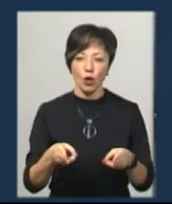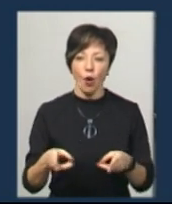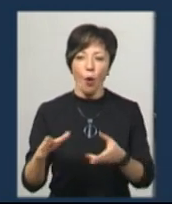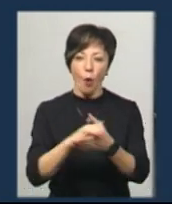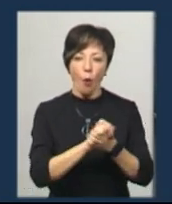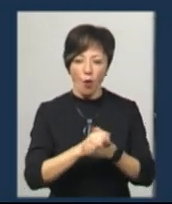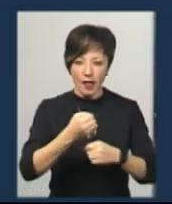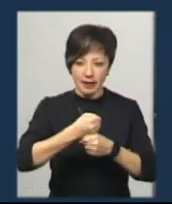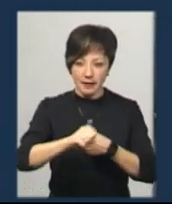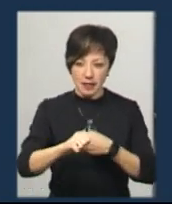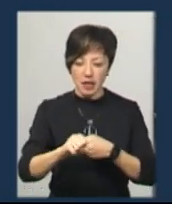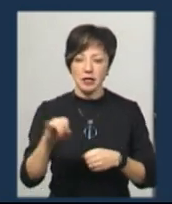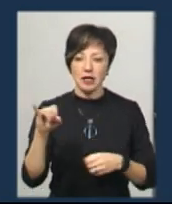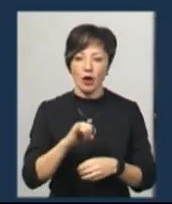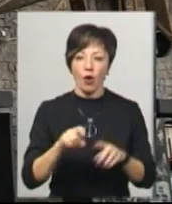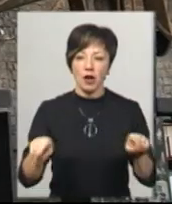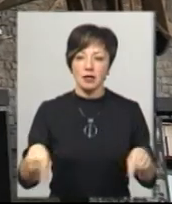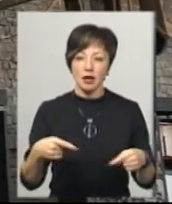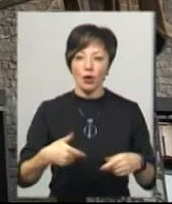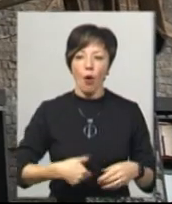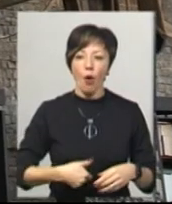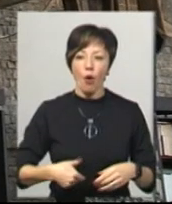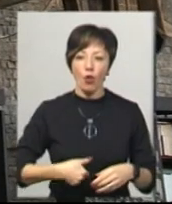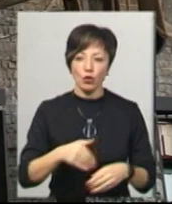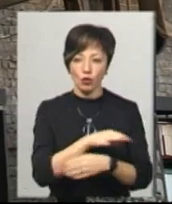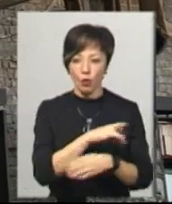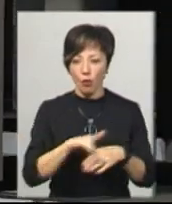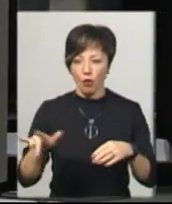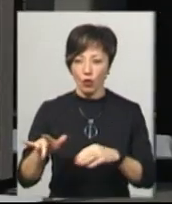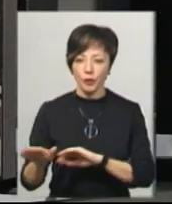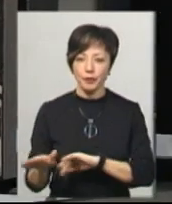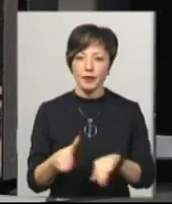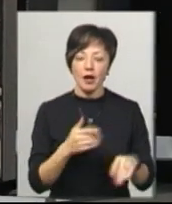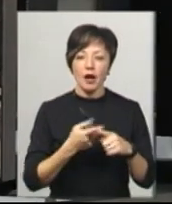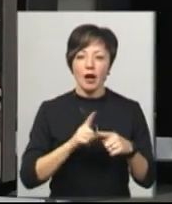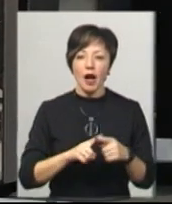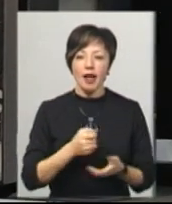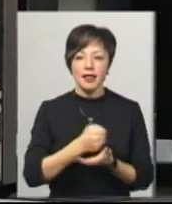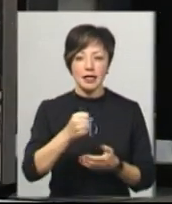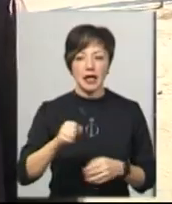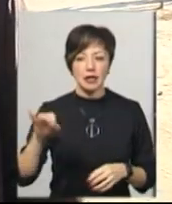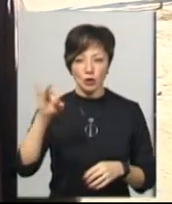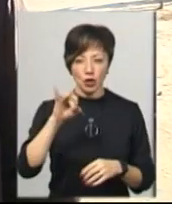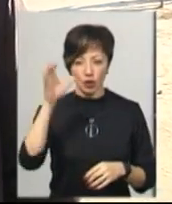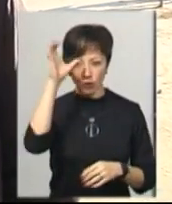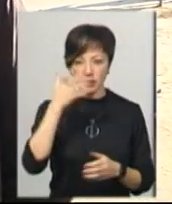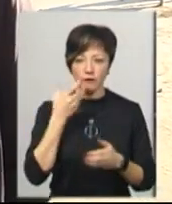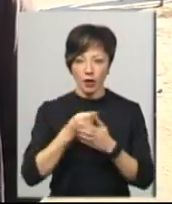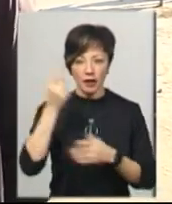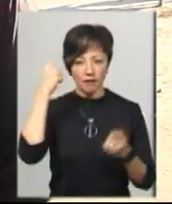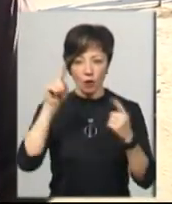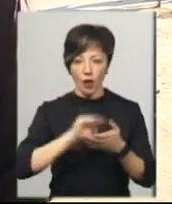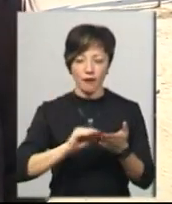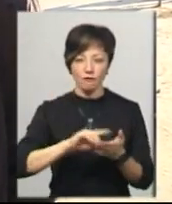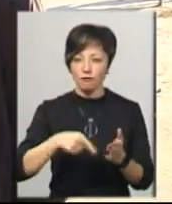як організатор голодомору. Кандидат історичних наук Володимир Ковальчук каже, що свої відомі твори Островський у Шепотівці не